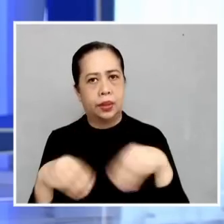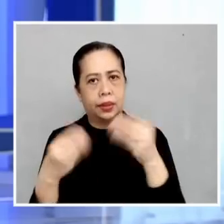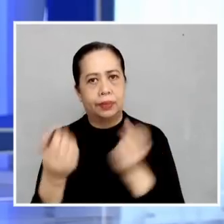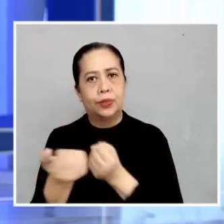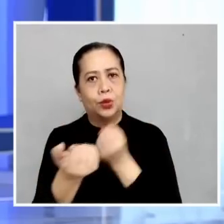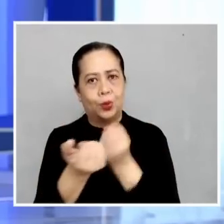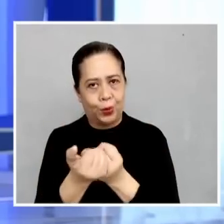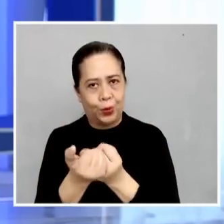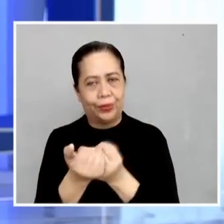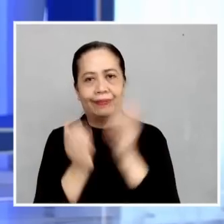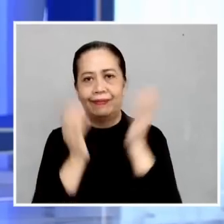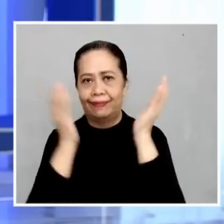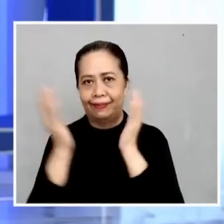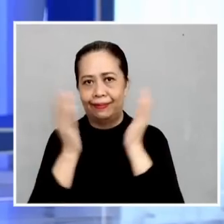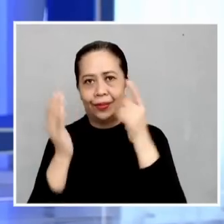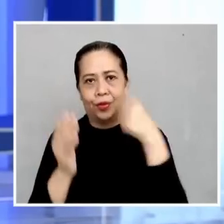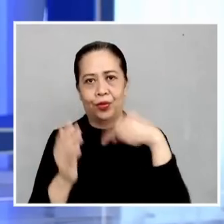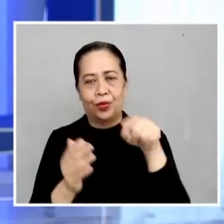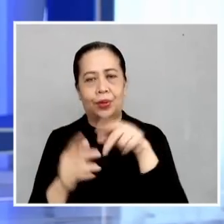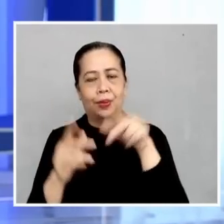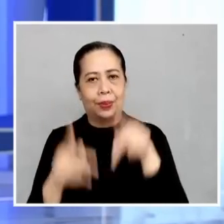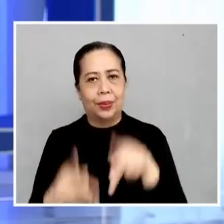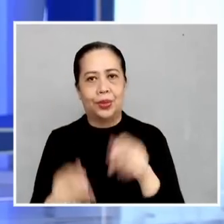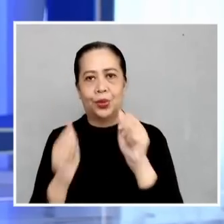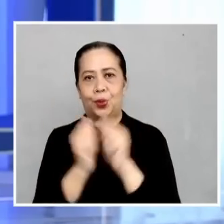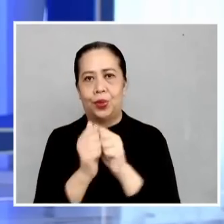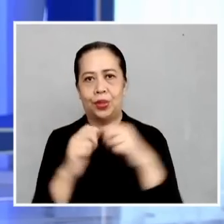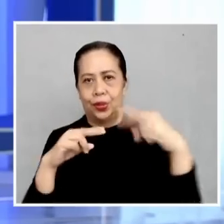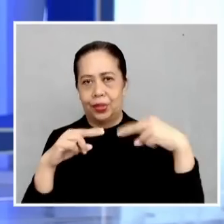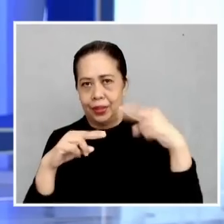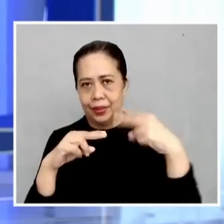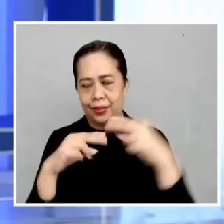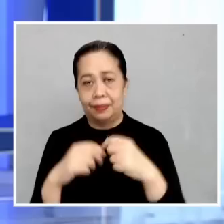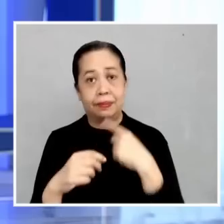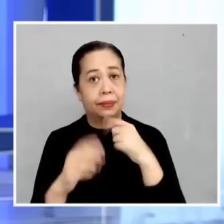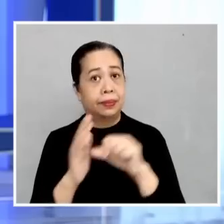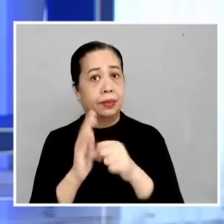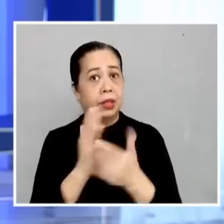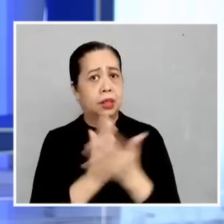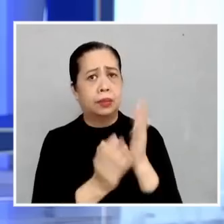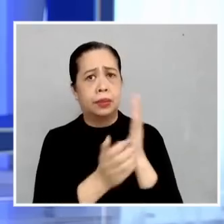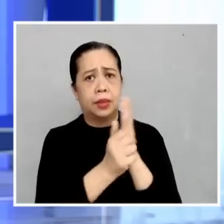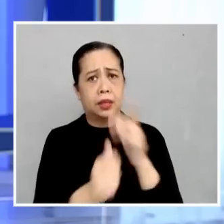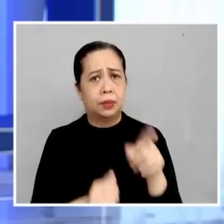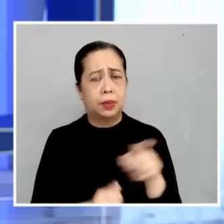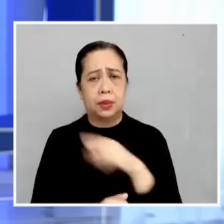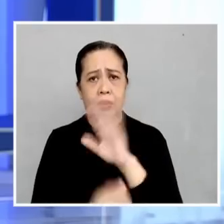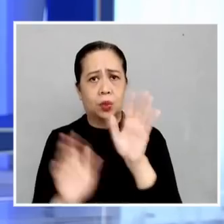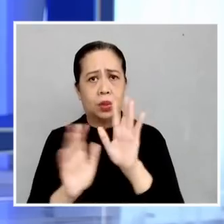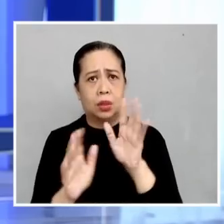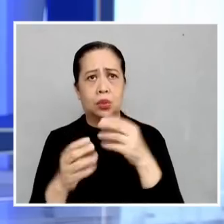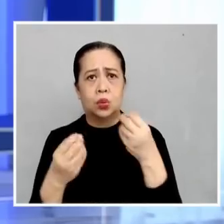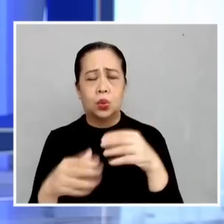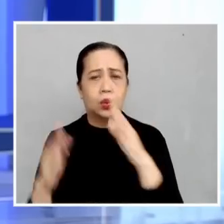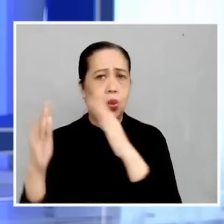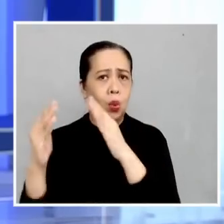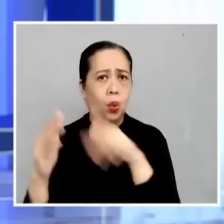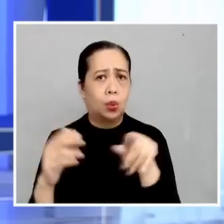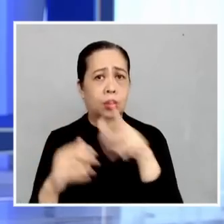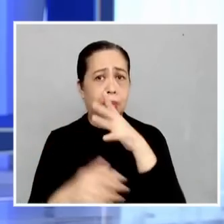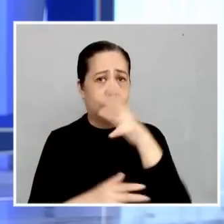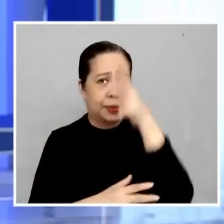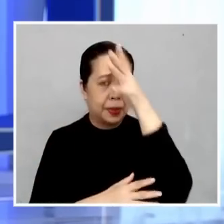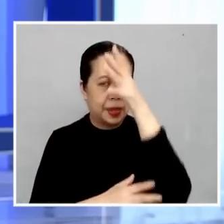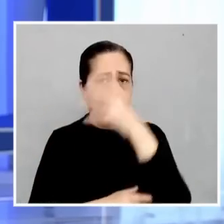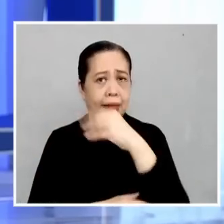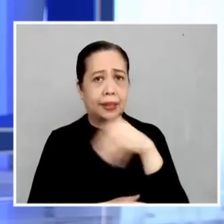at serbisyo para sa persons with autism. Iginiit naman ng ilang eksperto na hindi dapat mawala ng pag-asa ang mga magulang at